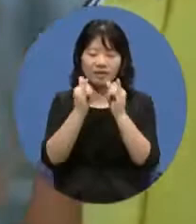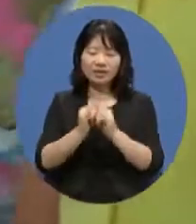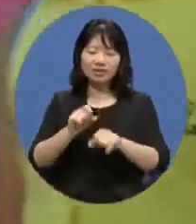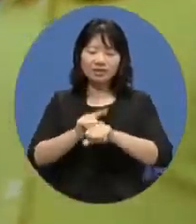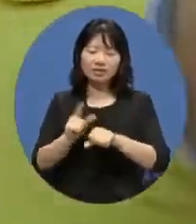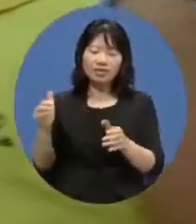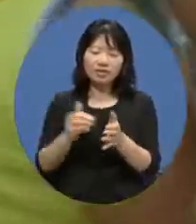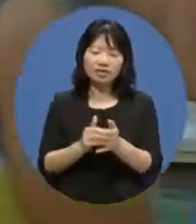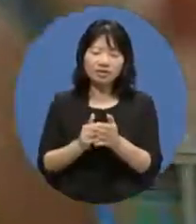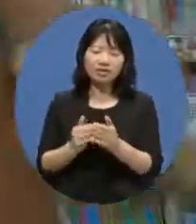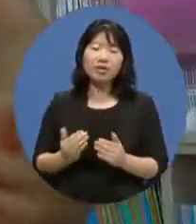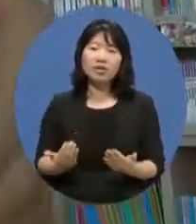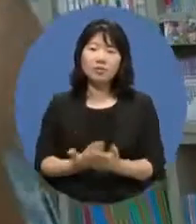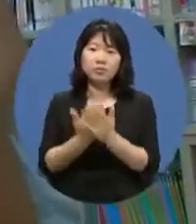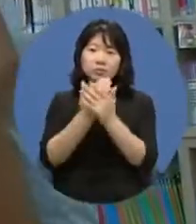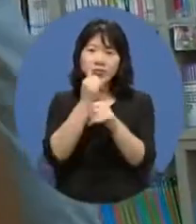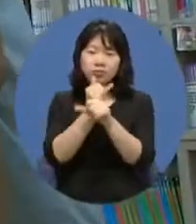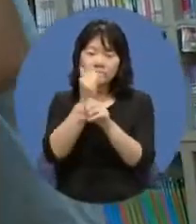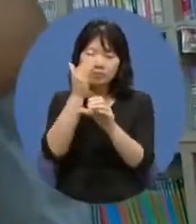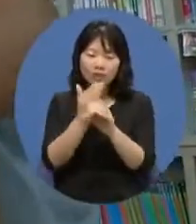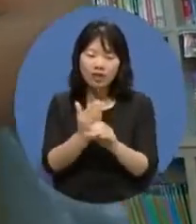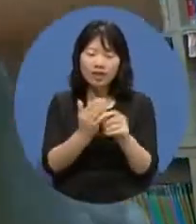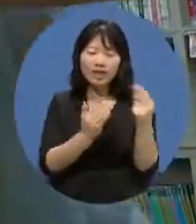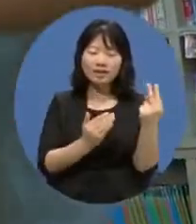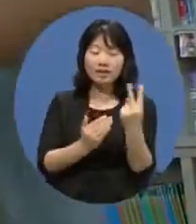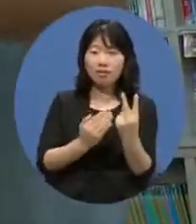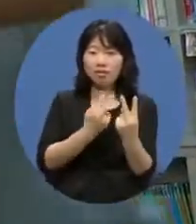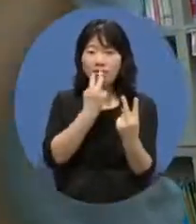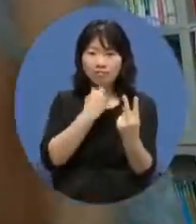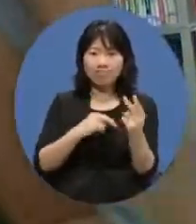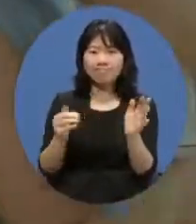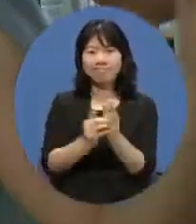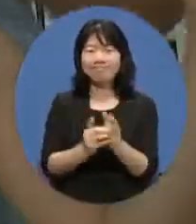쑥쑥. 요게 바로 일석이조죠.